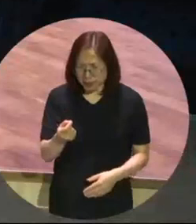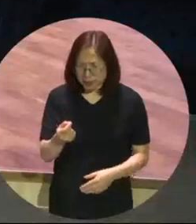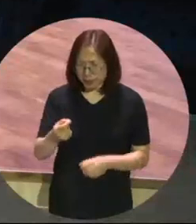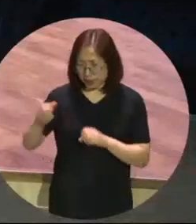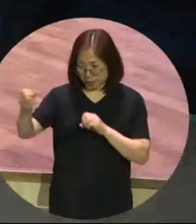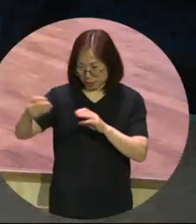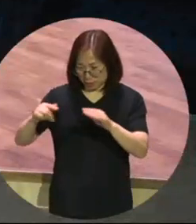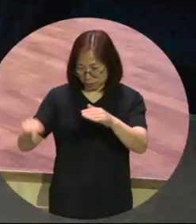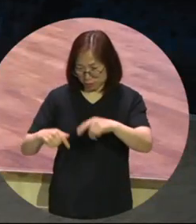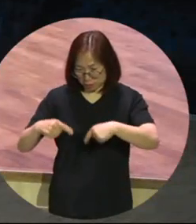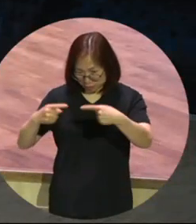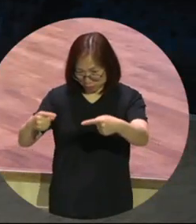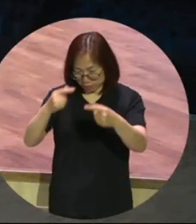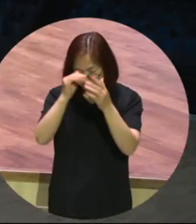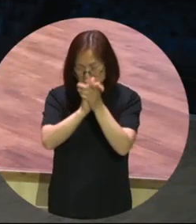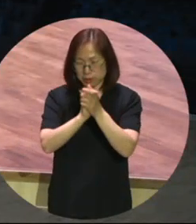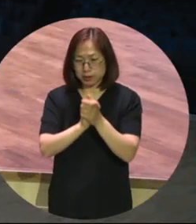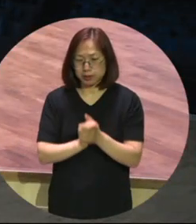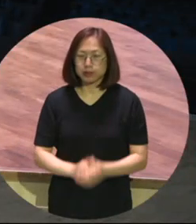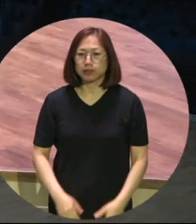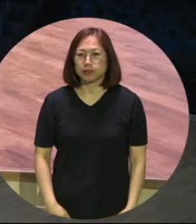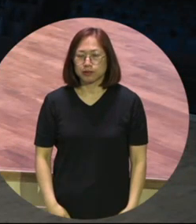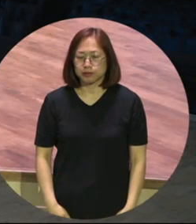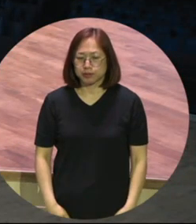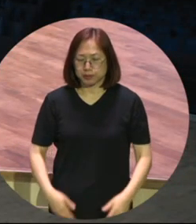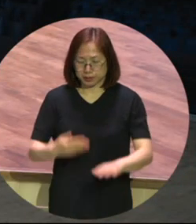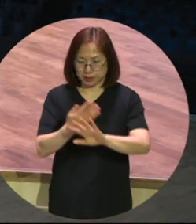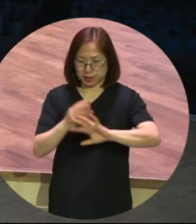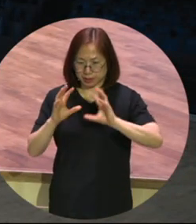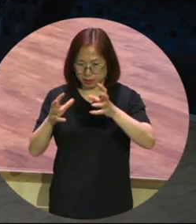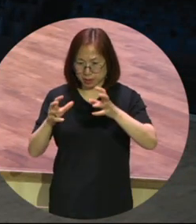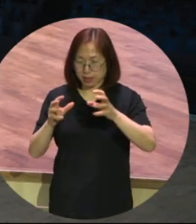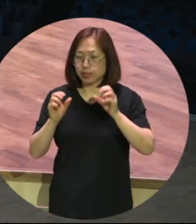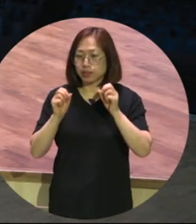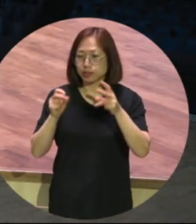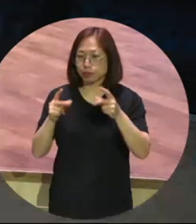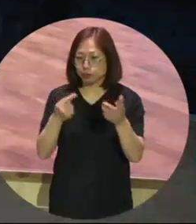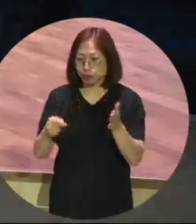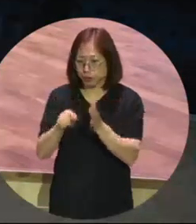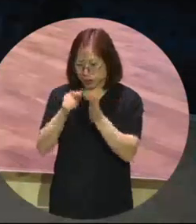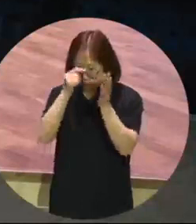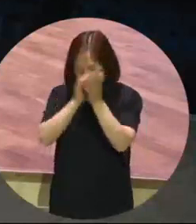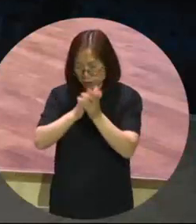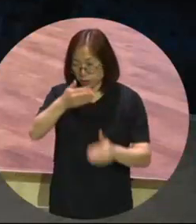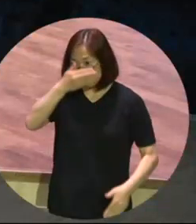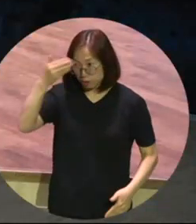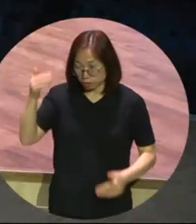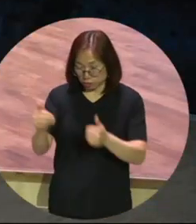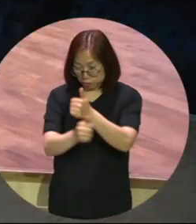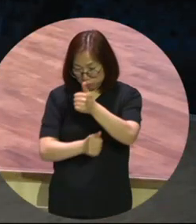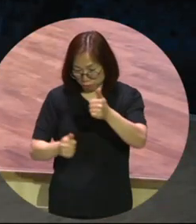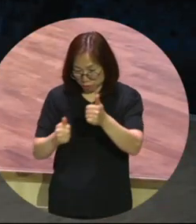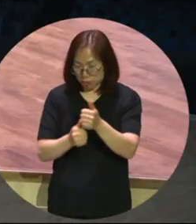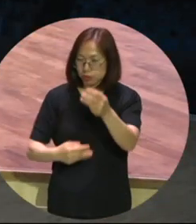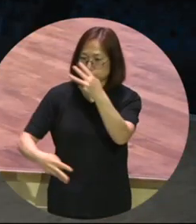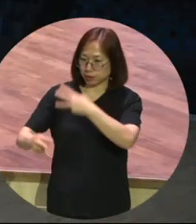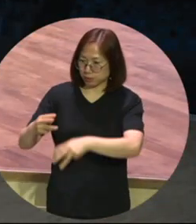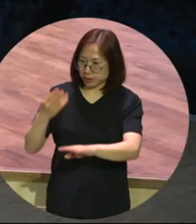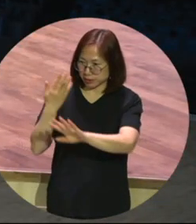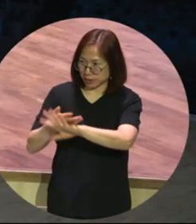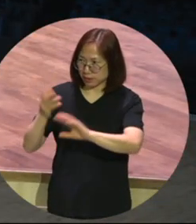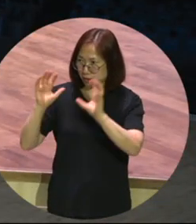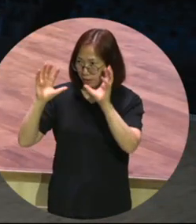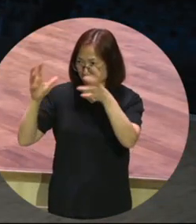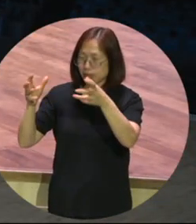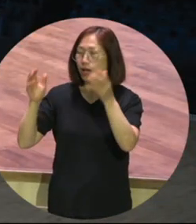응답 속에 들어갈 수 있도록 여러분 기도해 주시고, 새해 선교를 위해서 기도해 주시고, 청년위원을 위해서, 렘넌트와 유학생을 위해서,